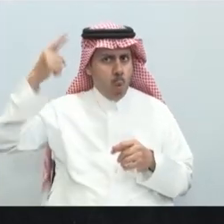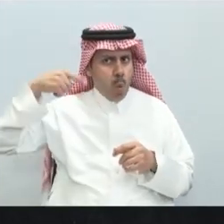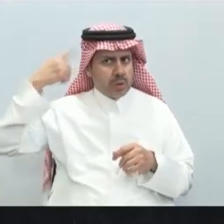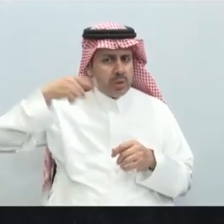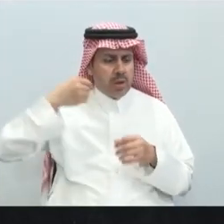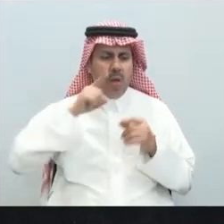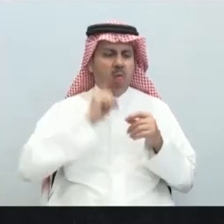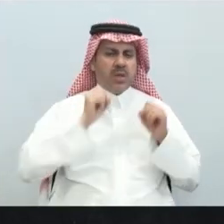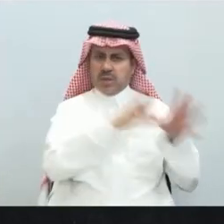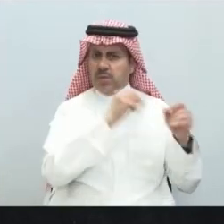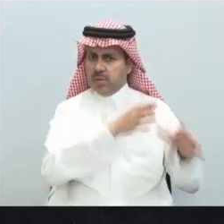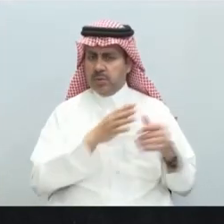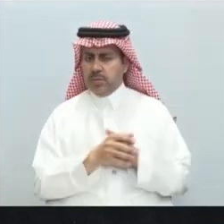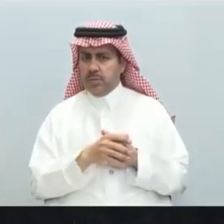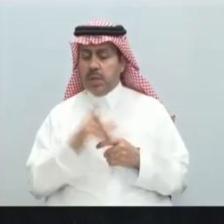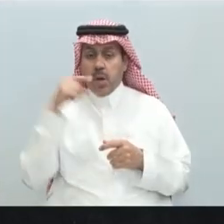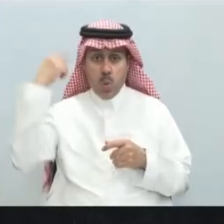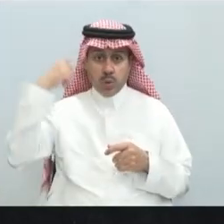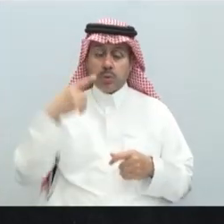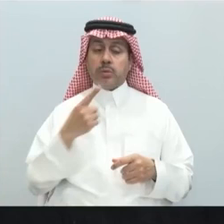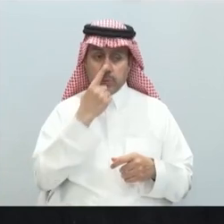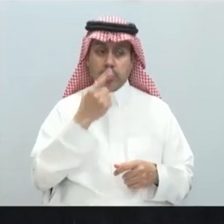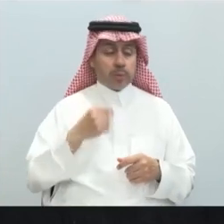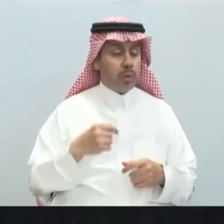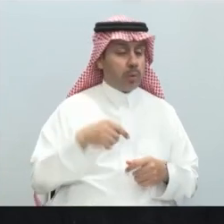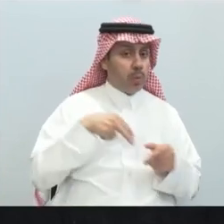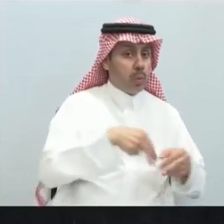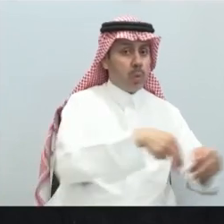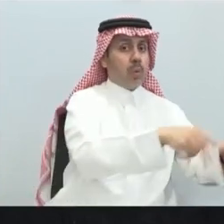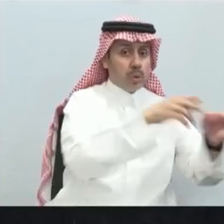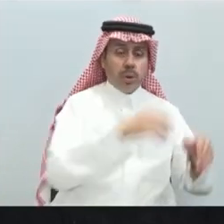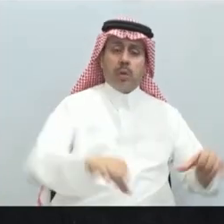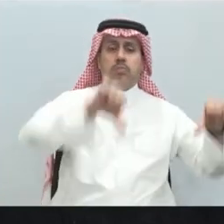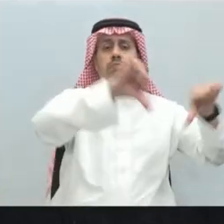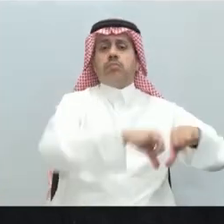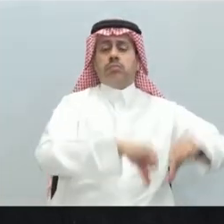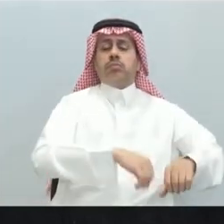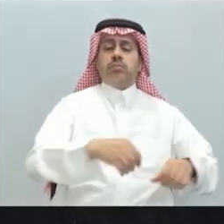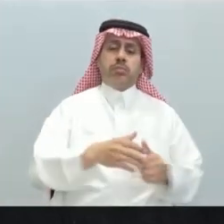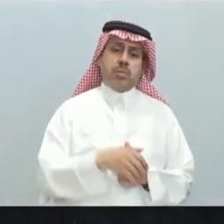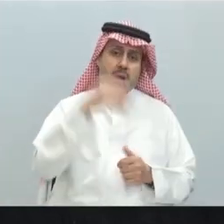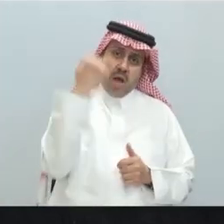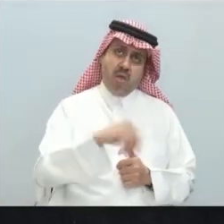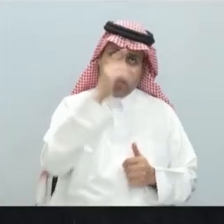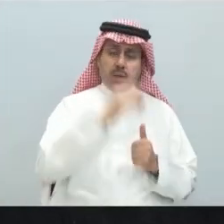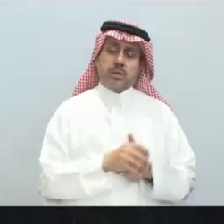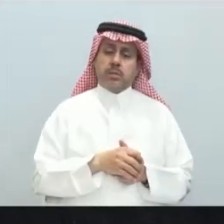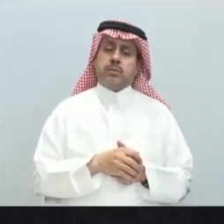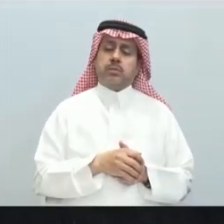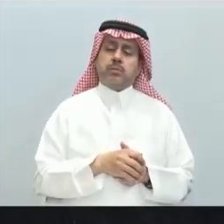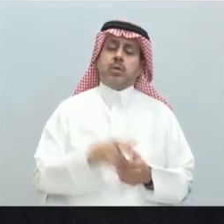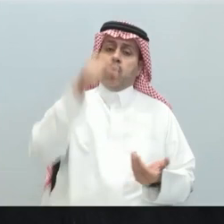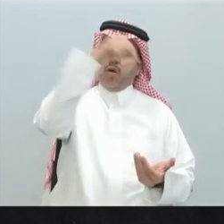الشيطان ووساوسه وخطواته وان المرا منا يكون حذرا فان الله تعالى اخبر ان الشيطان